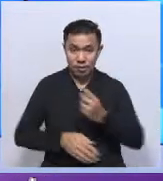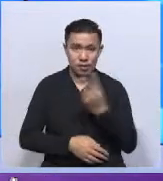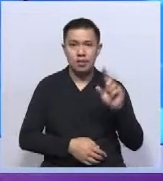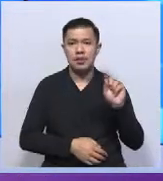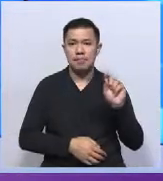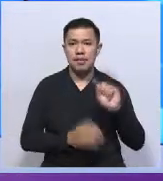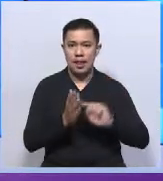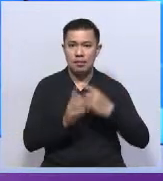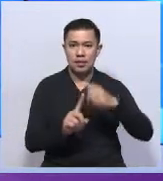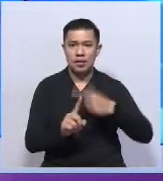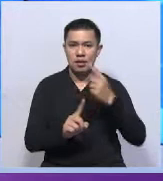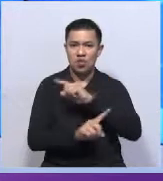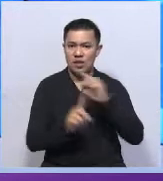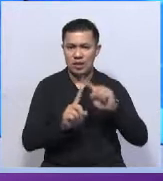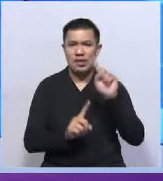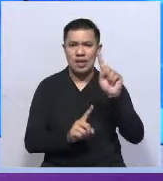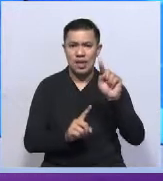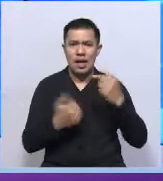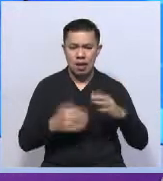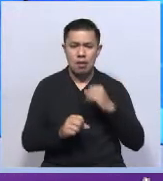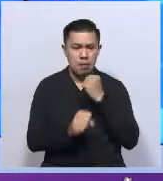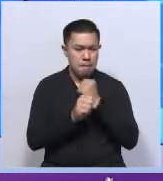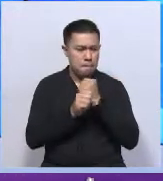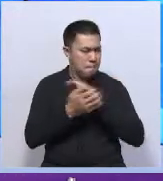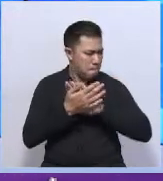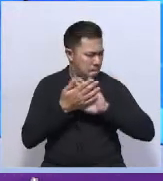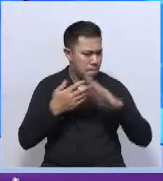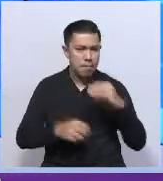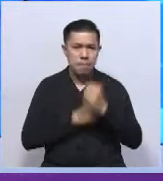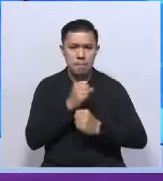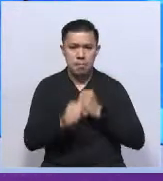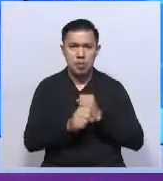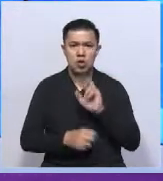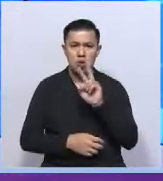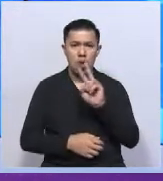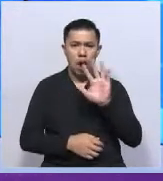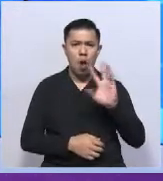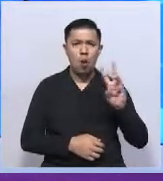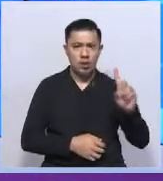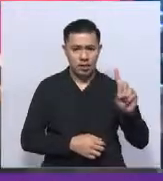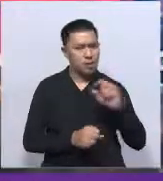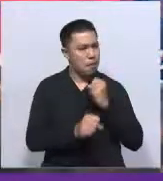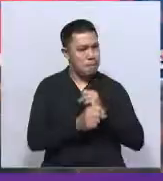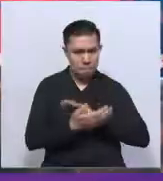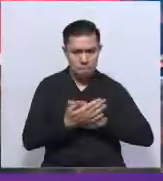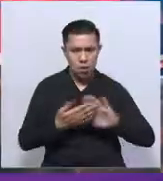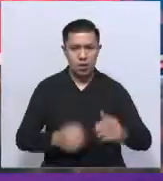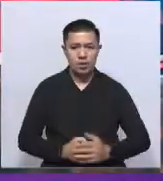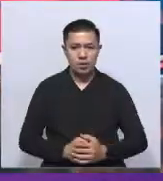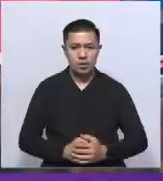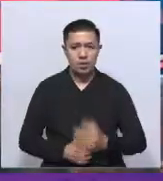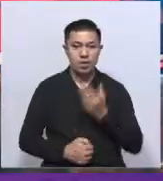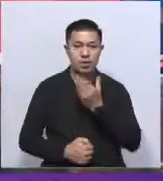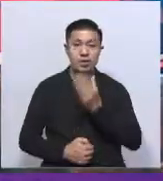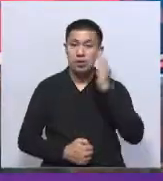ที่1พฤศจิกายนนี้และจะเร่งติดตั้งให้ครบทุกคันภายในปี2561นาย